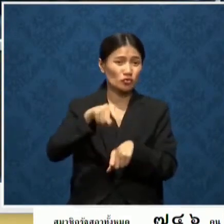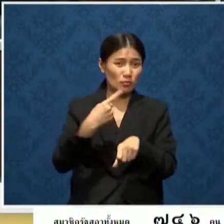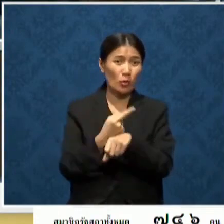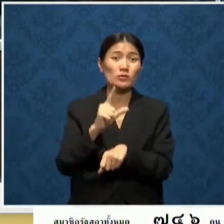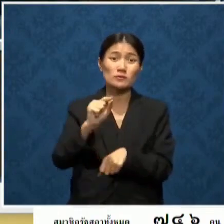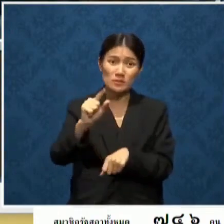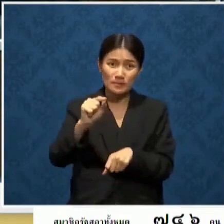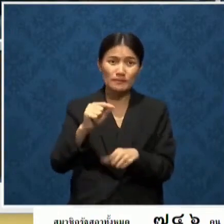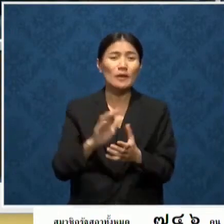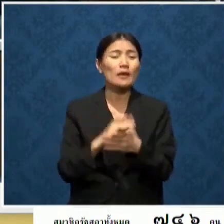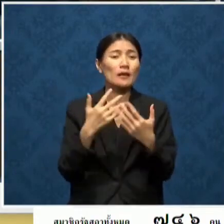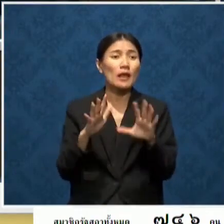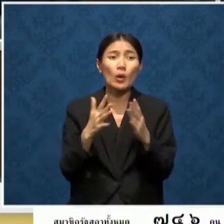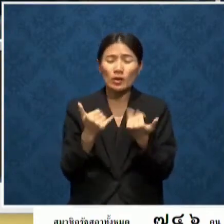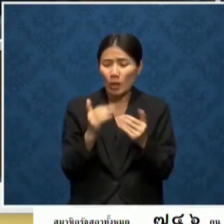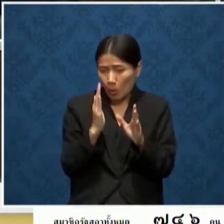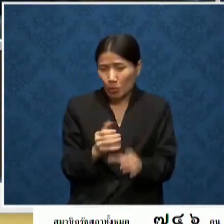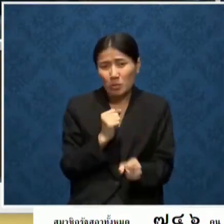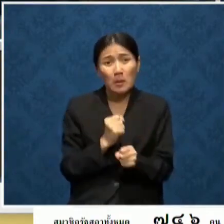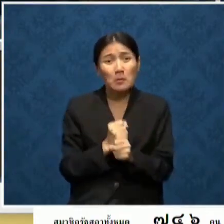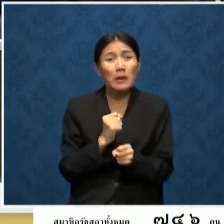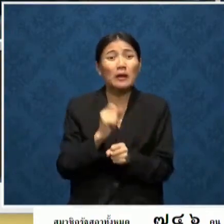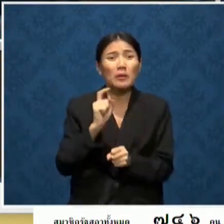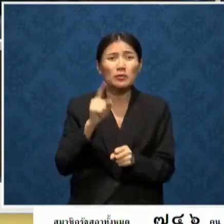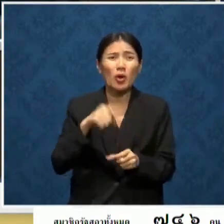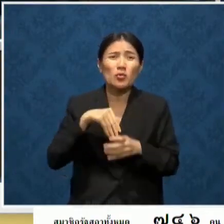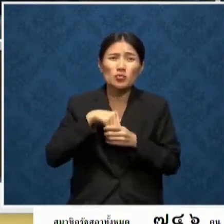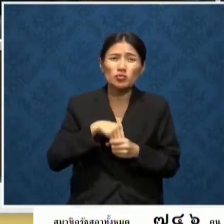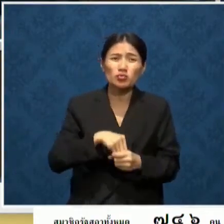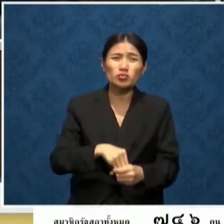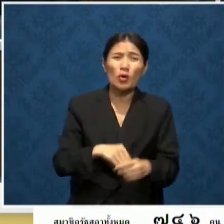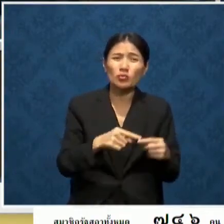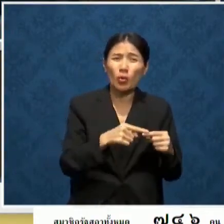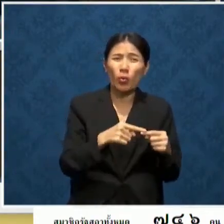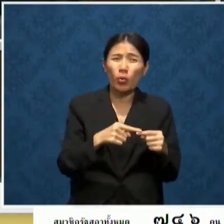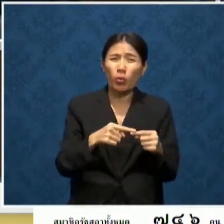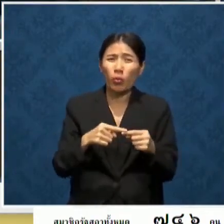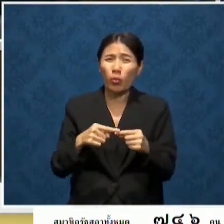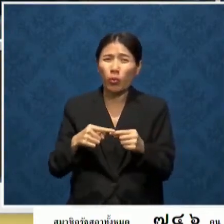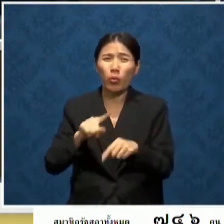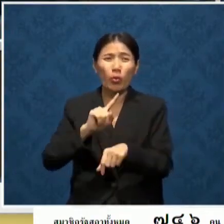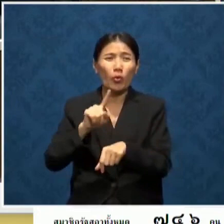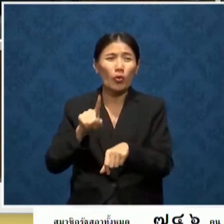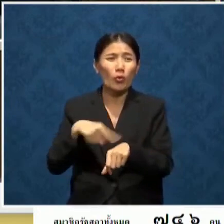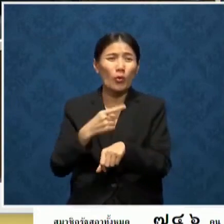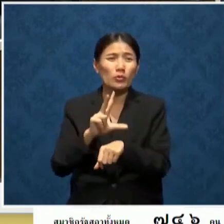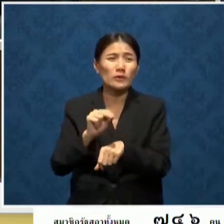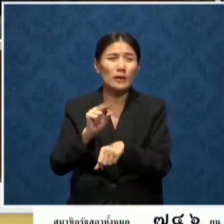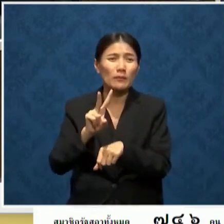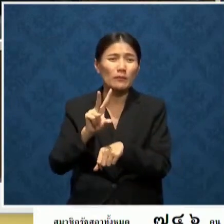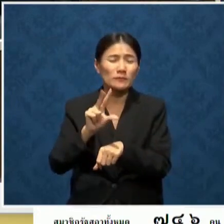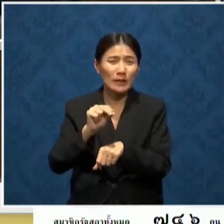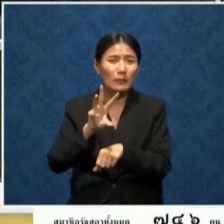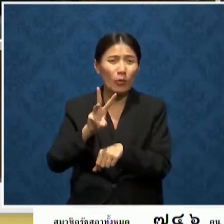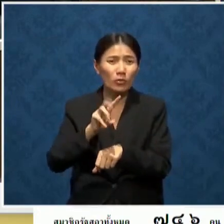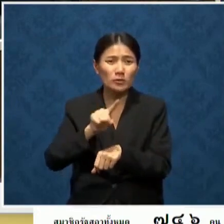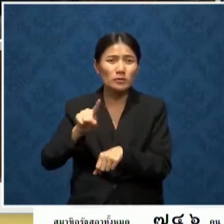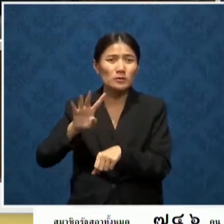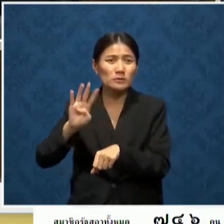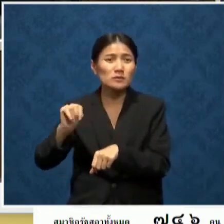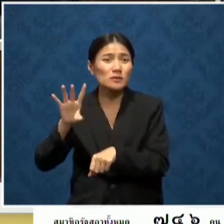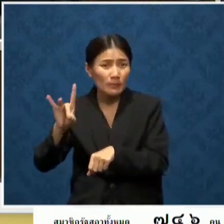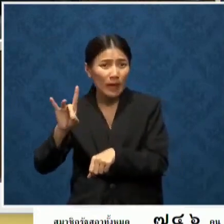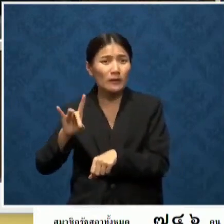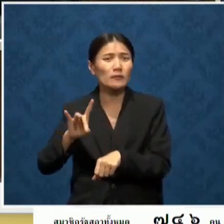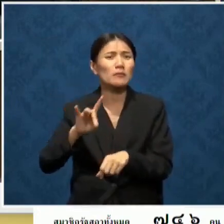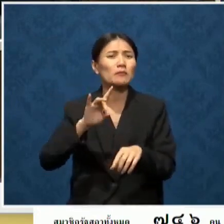ั คุคลากอนจำนวนมาก ต้องโวกะ หเลือกวาควงเวนติดต่อกัน 36 ถึ 48 ชั่โง หอ 2 วนเต็มๆไม่ได